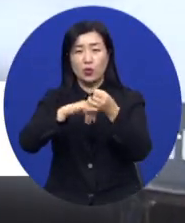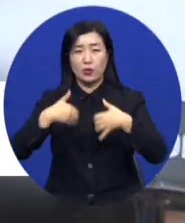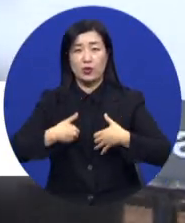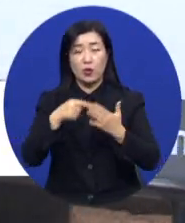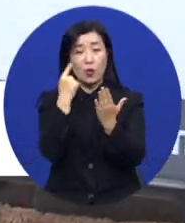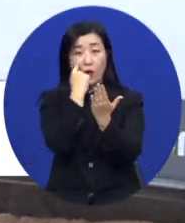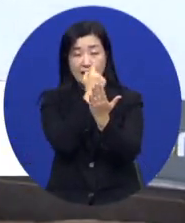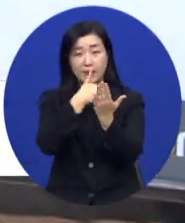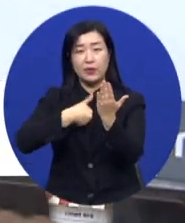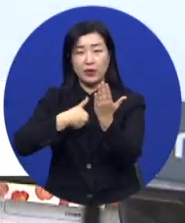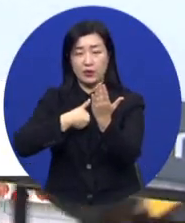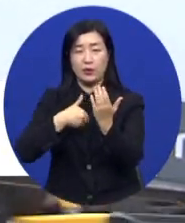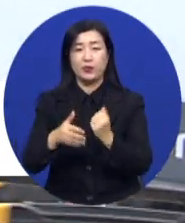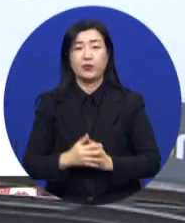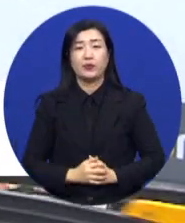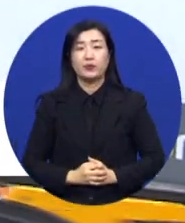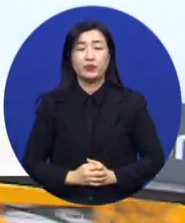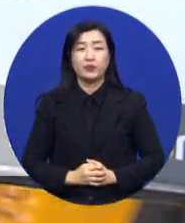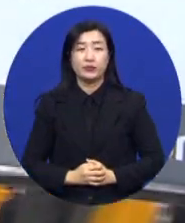top